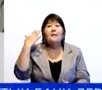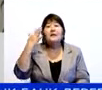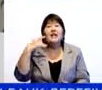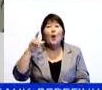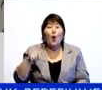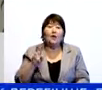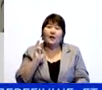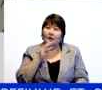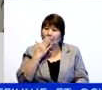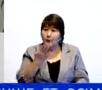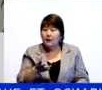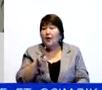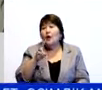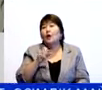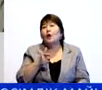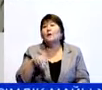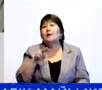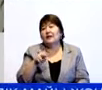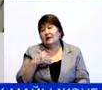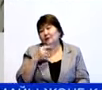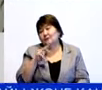көріндім, логопедке көріндім.